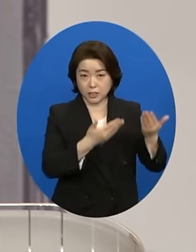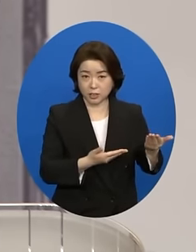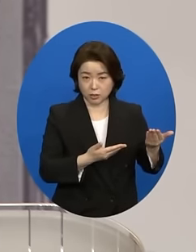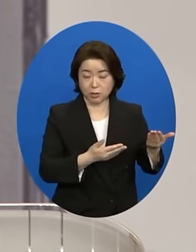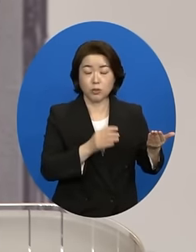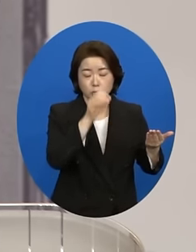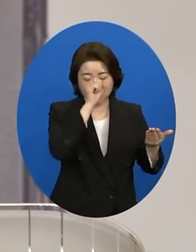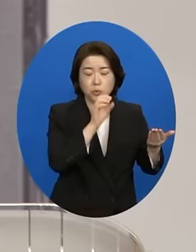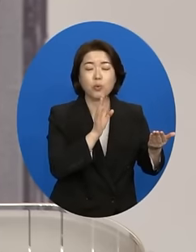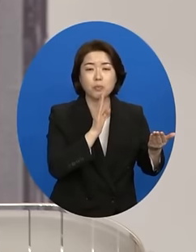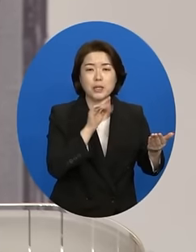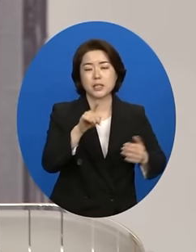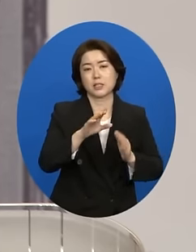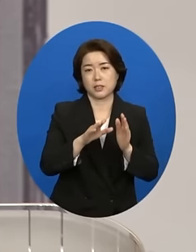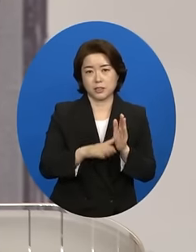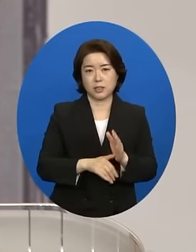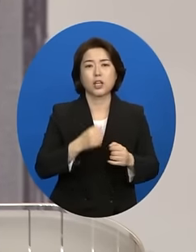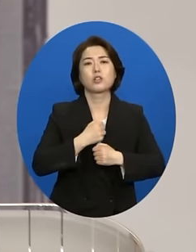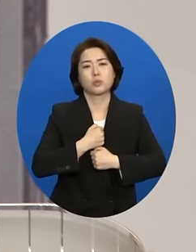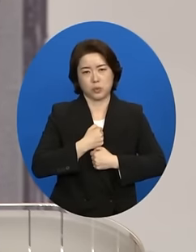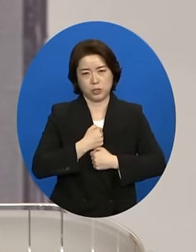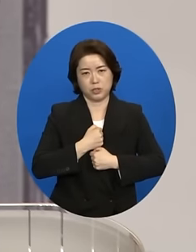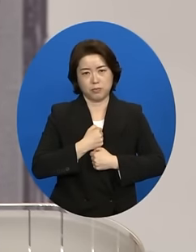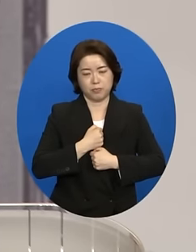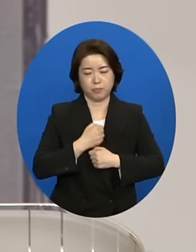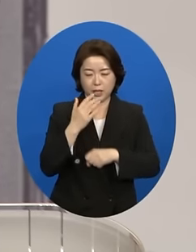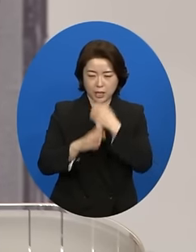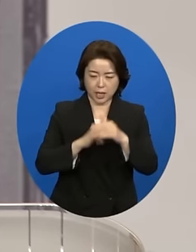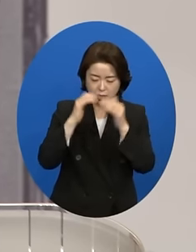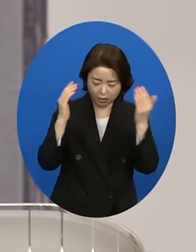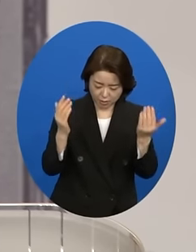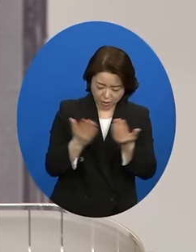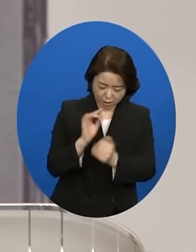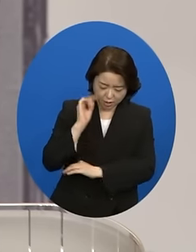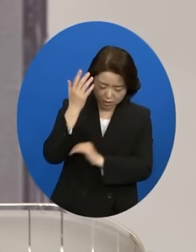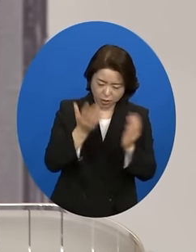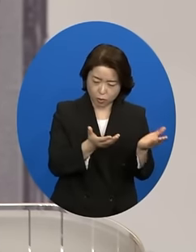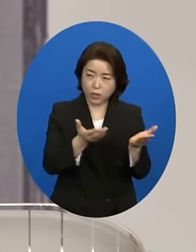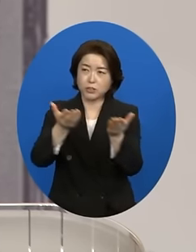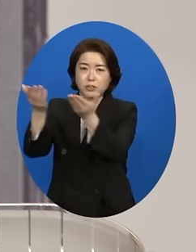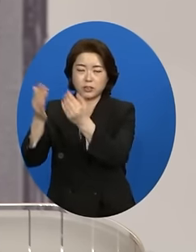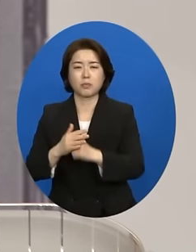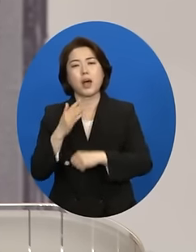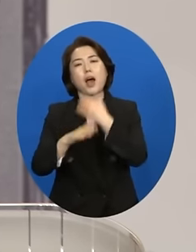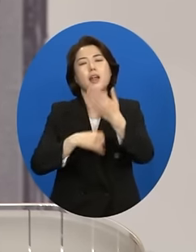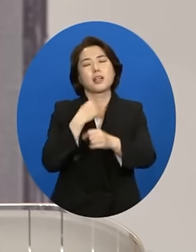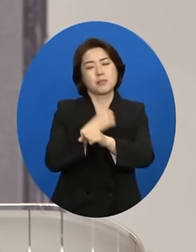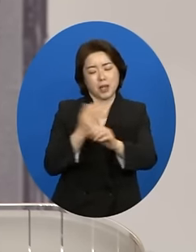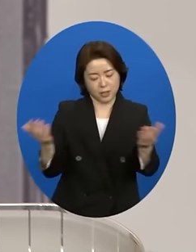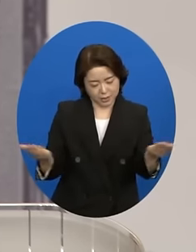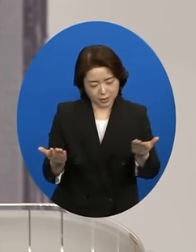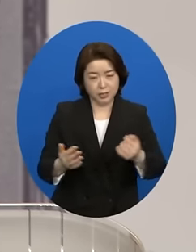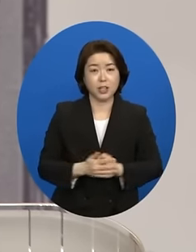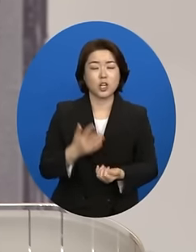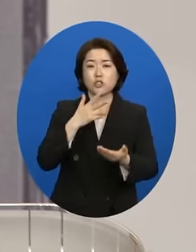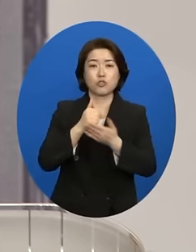그때 여러분 주의하십시오. 하나님께 다 영광을 올려드려야 됩니다. 하나님이 행하셨습니다. 주님이 아니면 저는 아무것도 아닙니다.